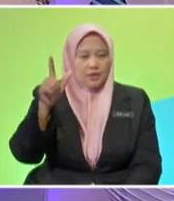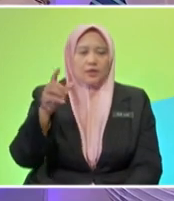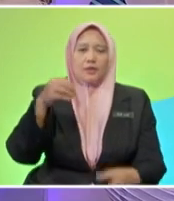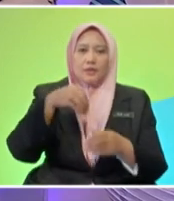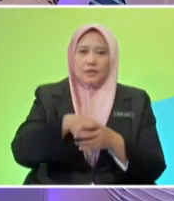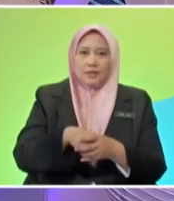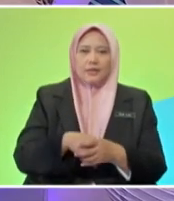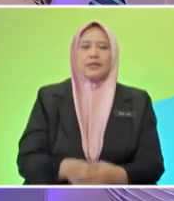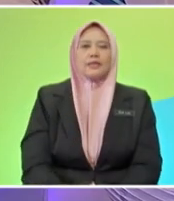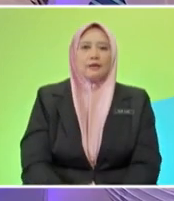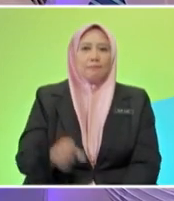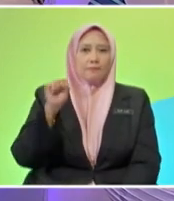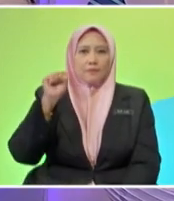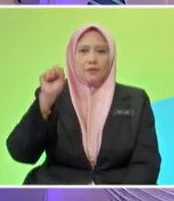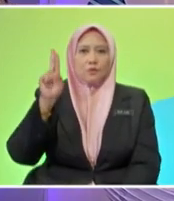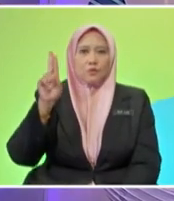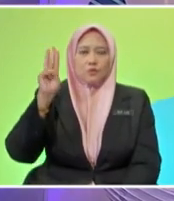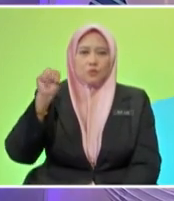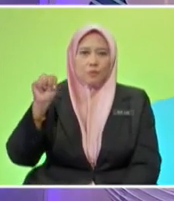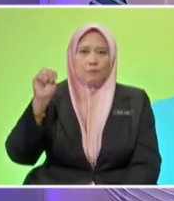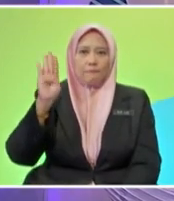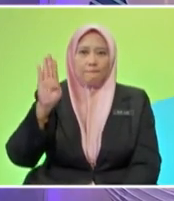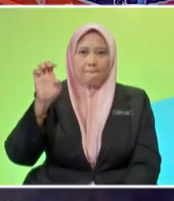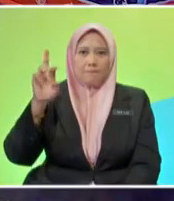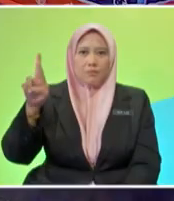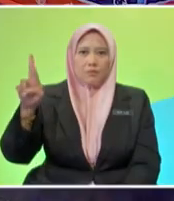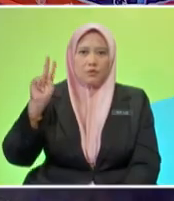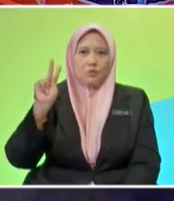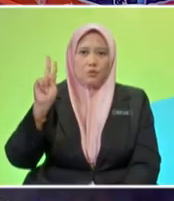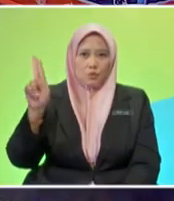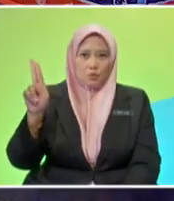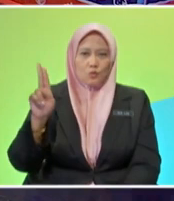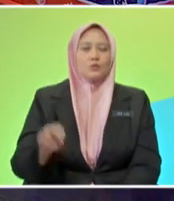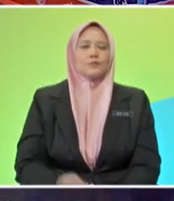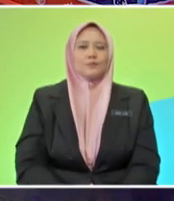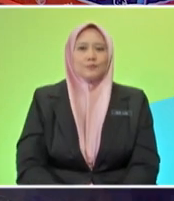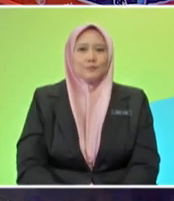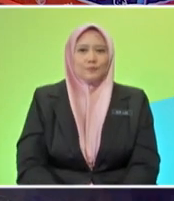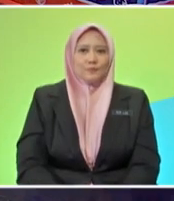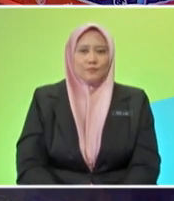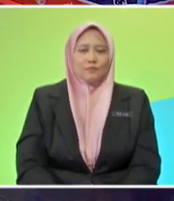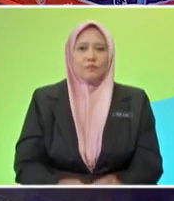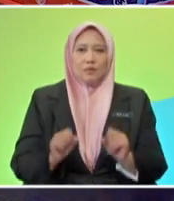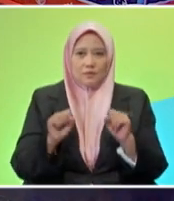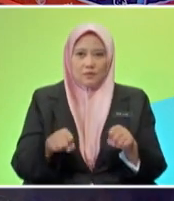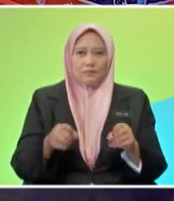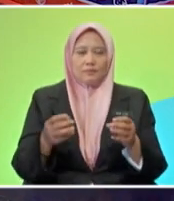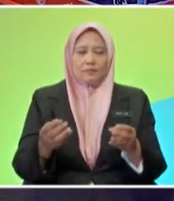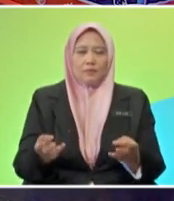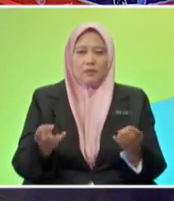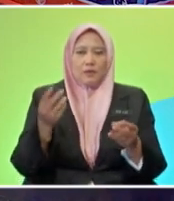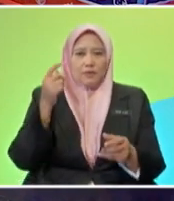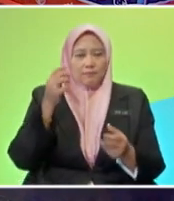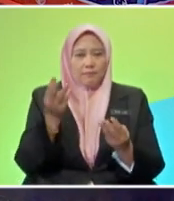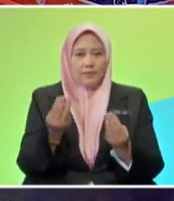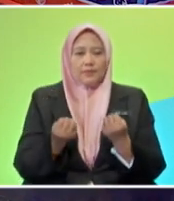sumberku. Baiklah. Boleh ke pautan yang tertera di kaca televisyen murid-murid nanti tau. Boleh minta bantuan kepada ibu bapa atau